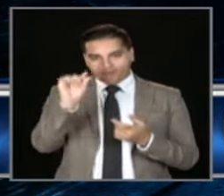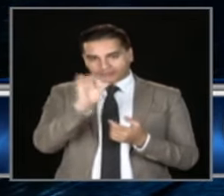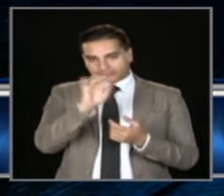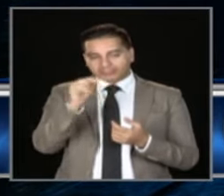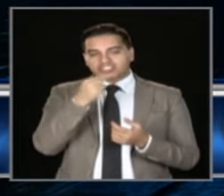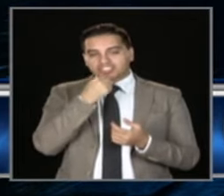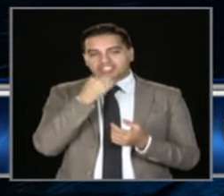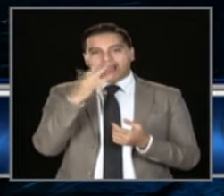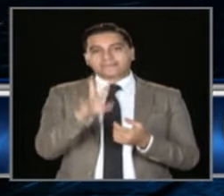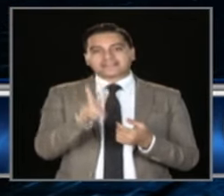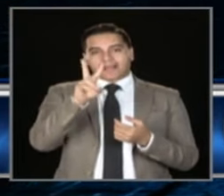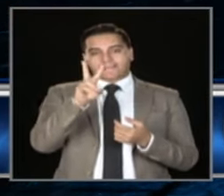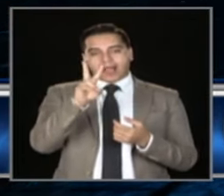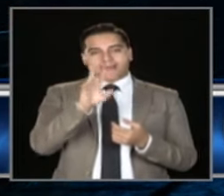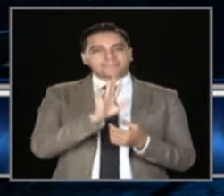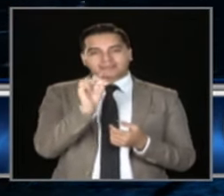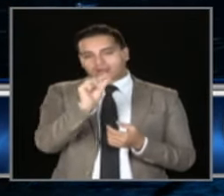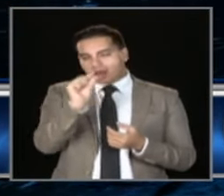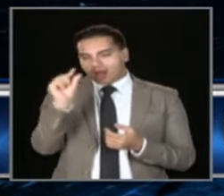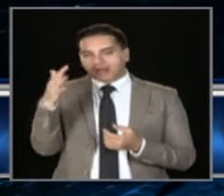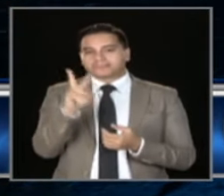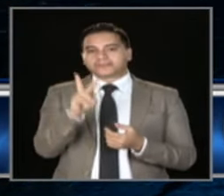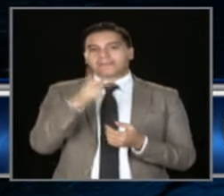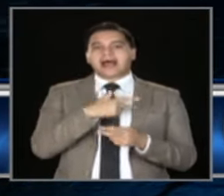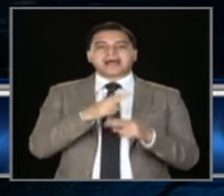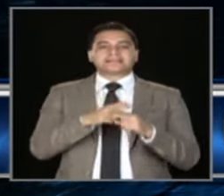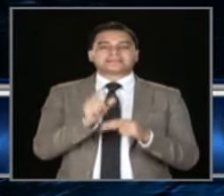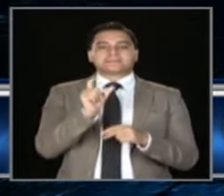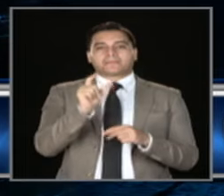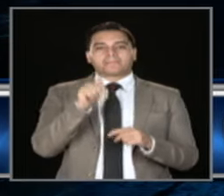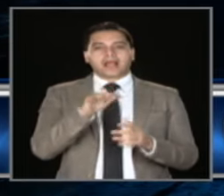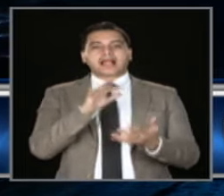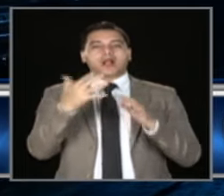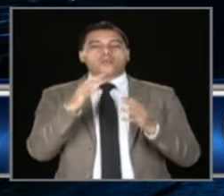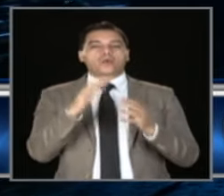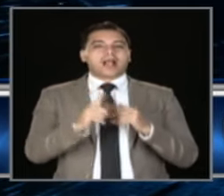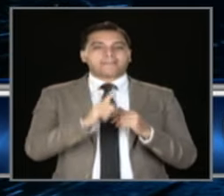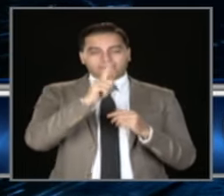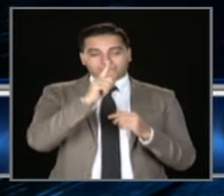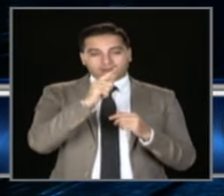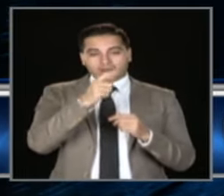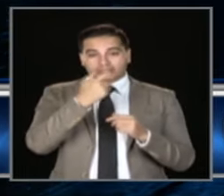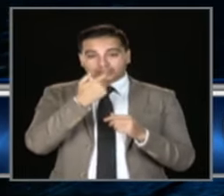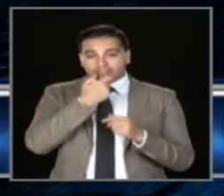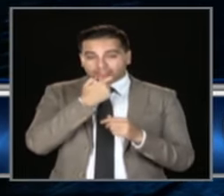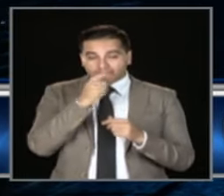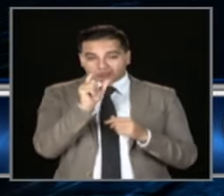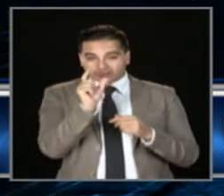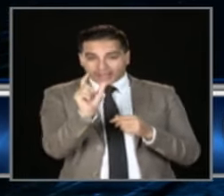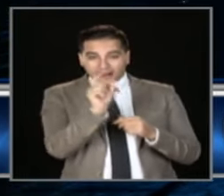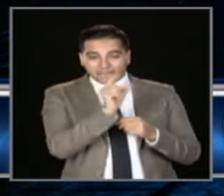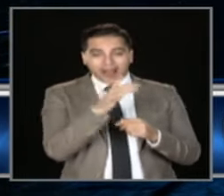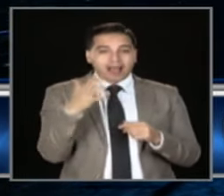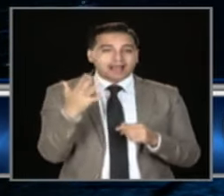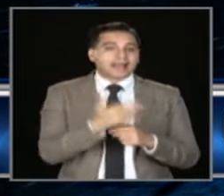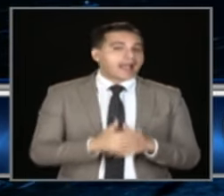فقط عدد كواكب المجموعه الشمسيه باللغه الانجليزيه من سبع